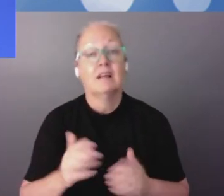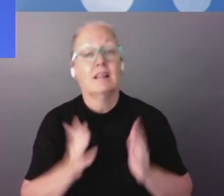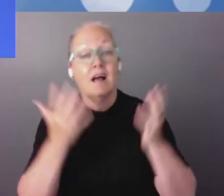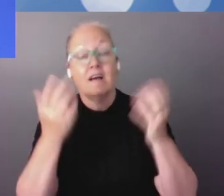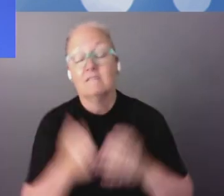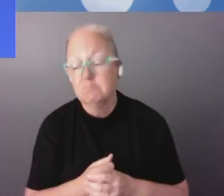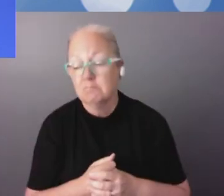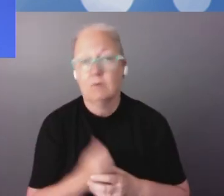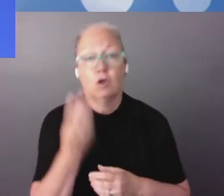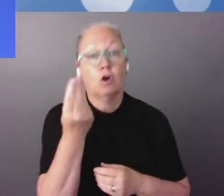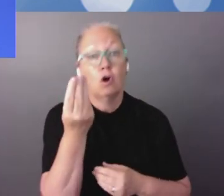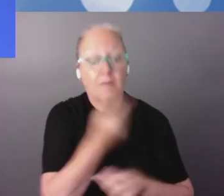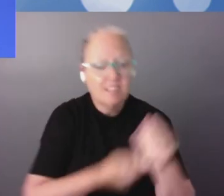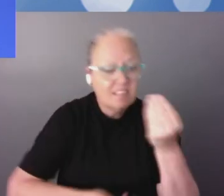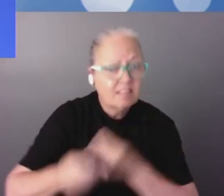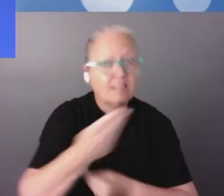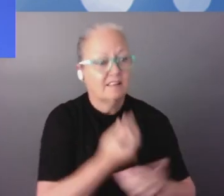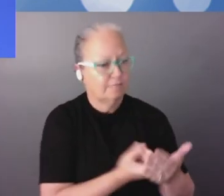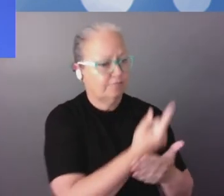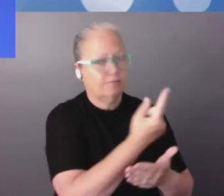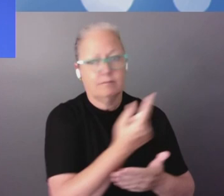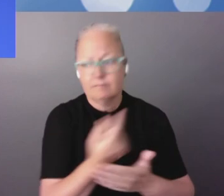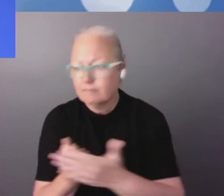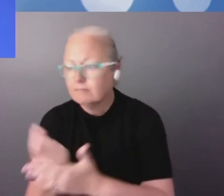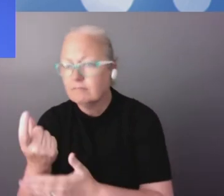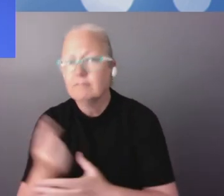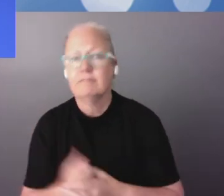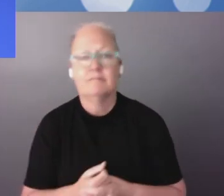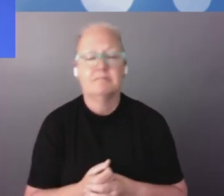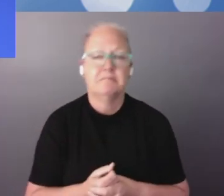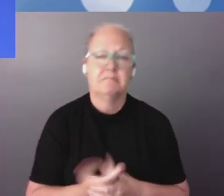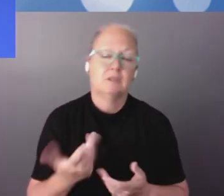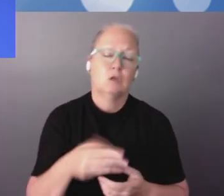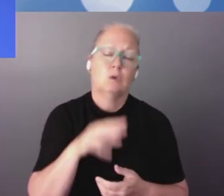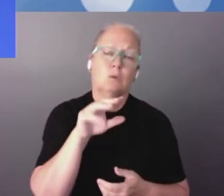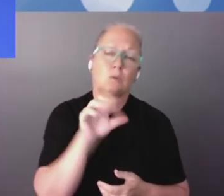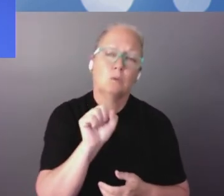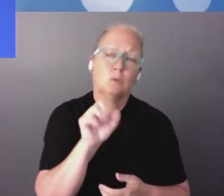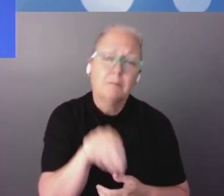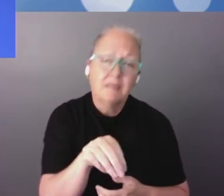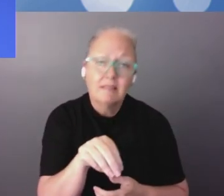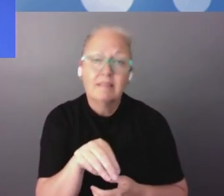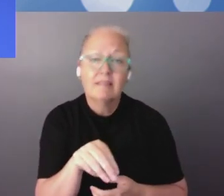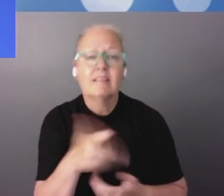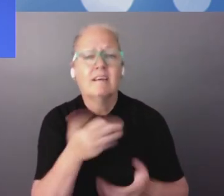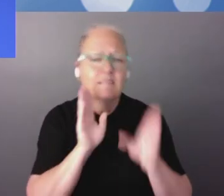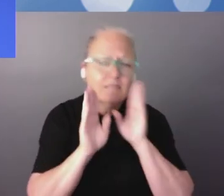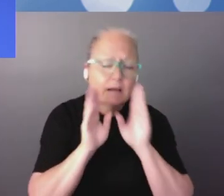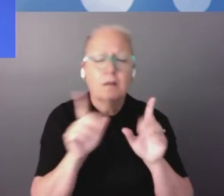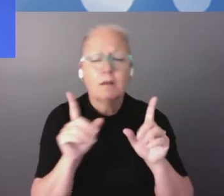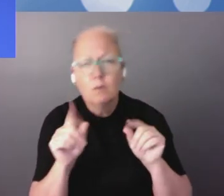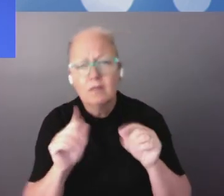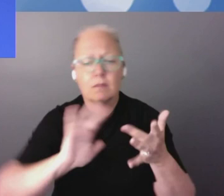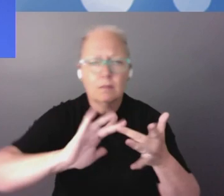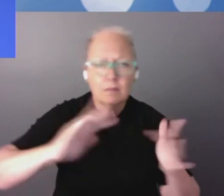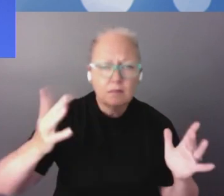с экономической жизнью, с соцсетями и с государственной администрацией,